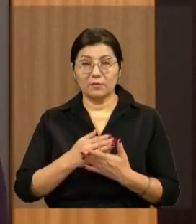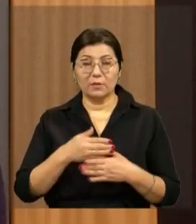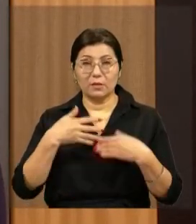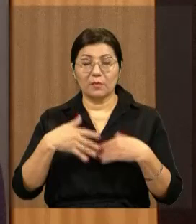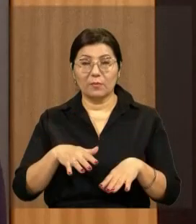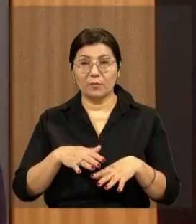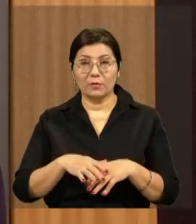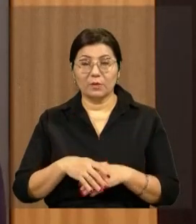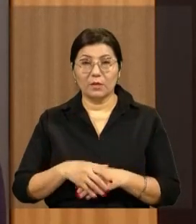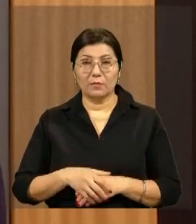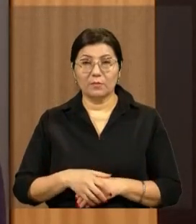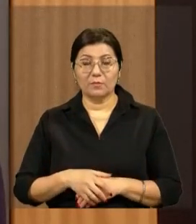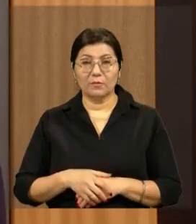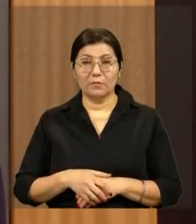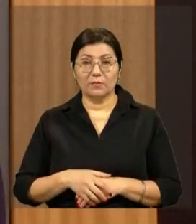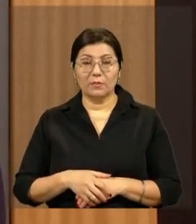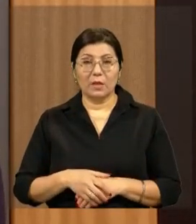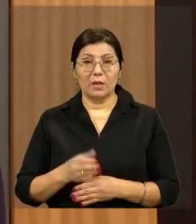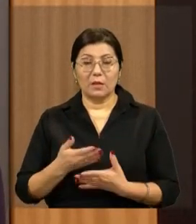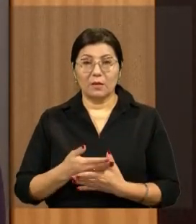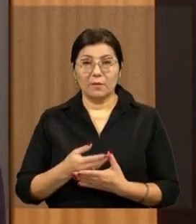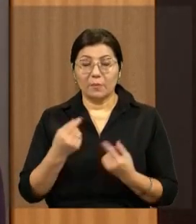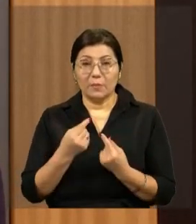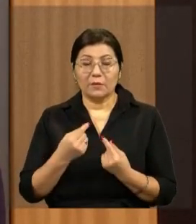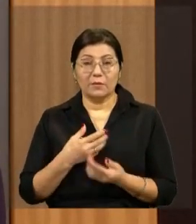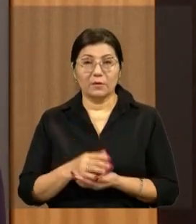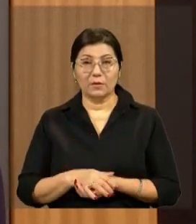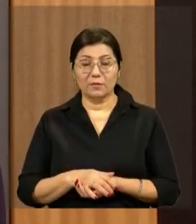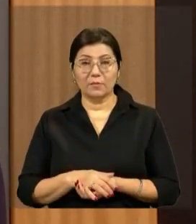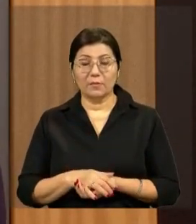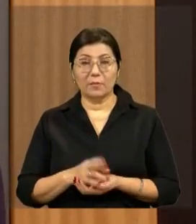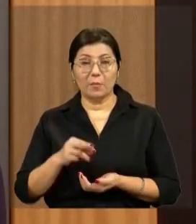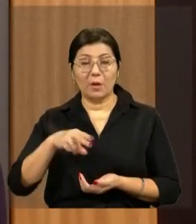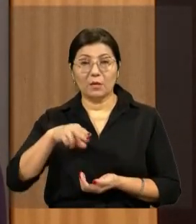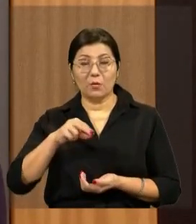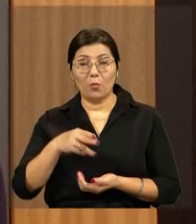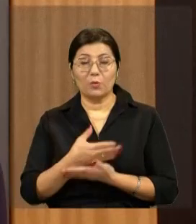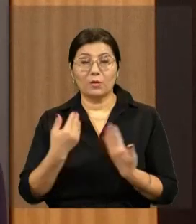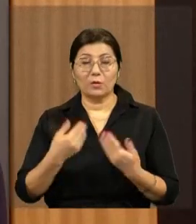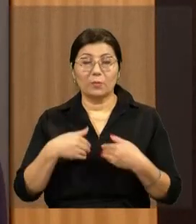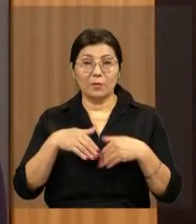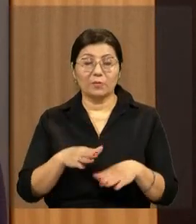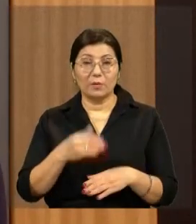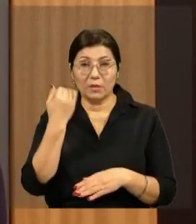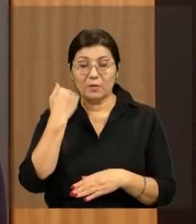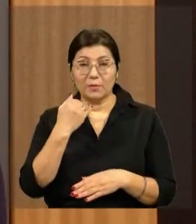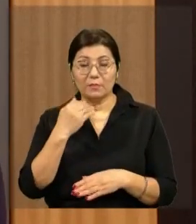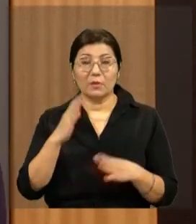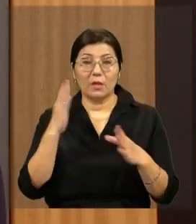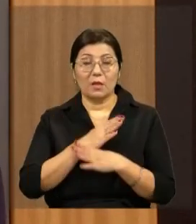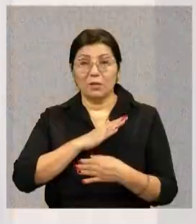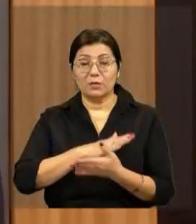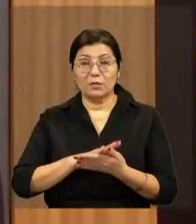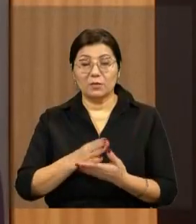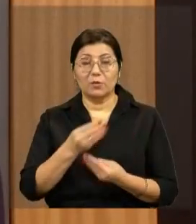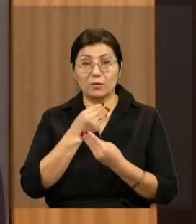выпускаем. Немного, мы поток не ставим. Мы выпускаем качественную, экологически чистую